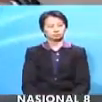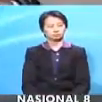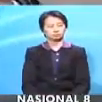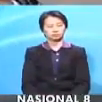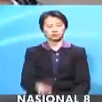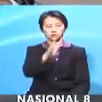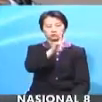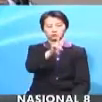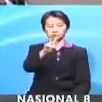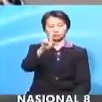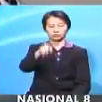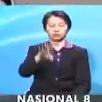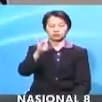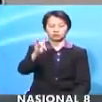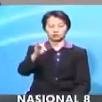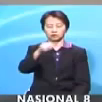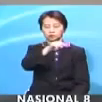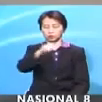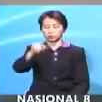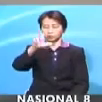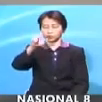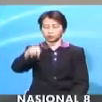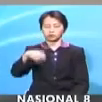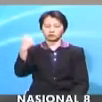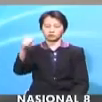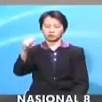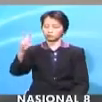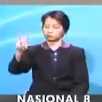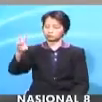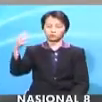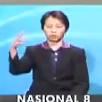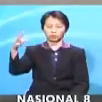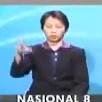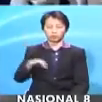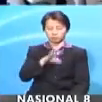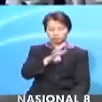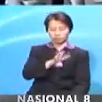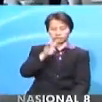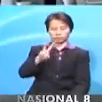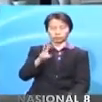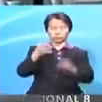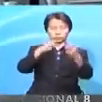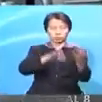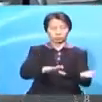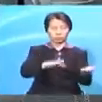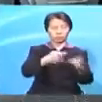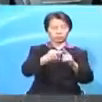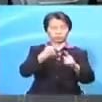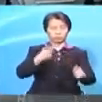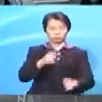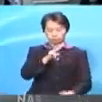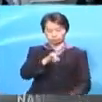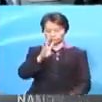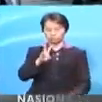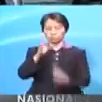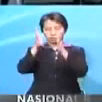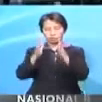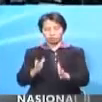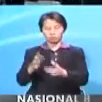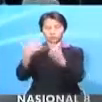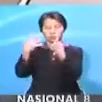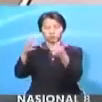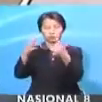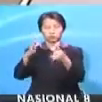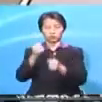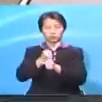22 ogas hingga 3 Oktober 2014 42 jenazah terdiri dari pada 27 penumpang dan 15